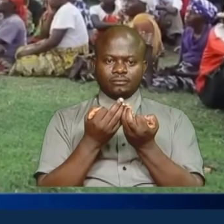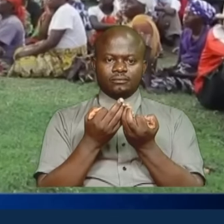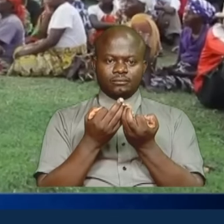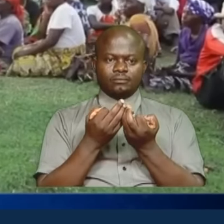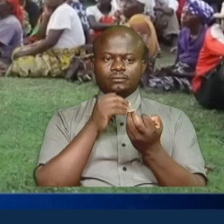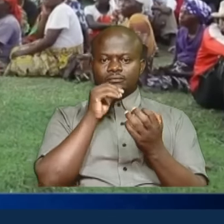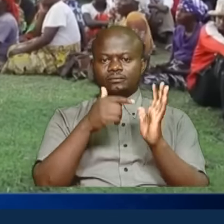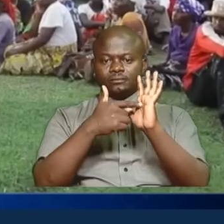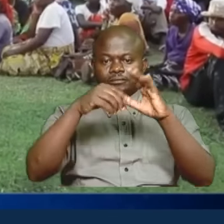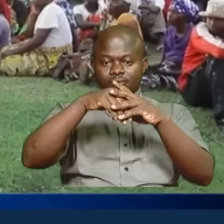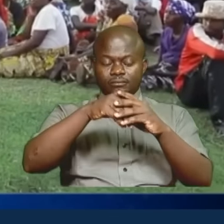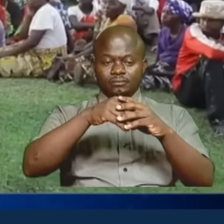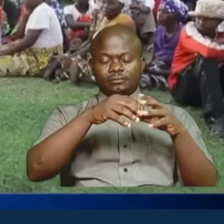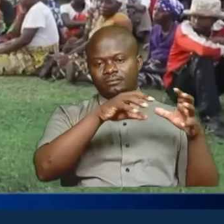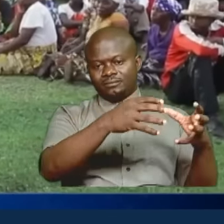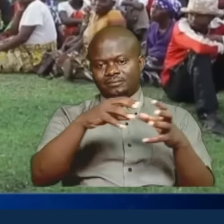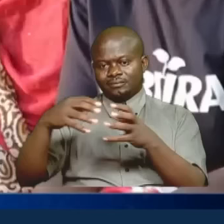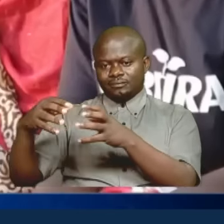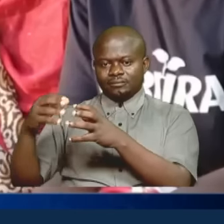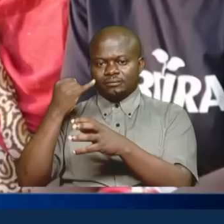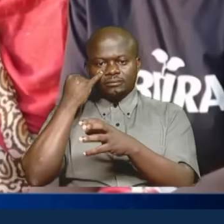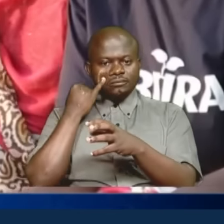ntugaragaramo amakimbirane akomeye,